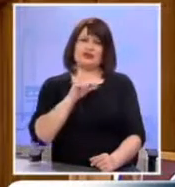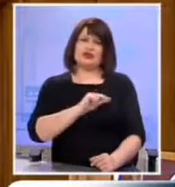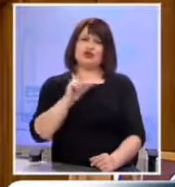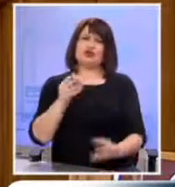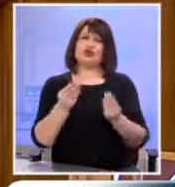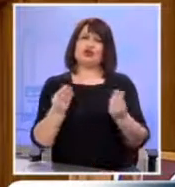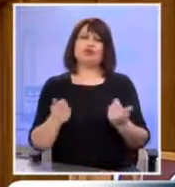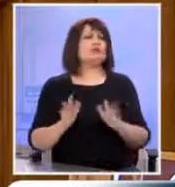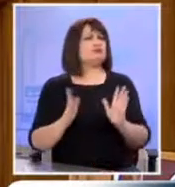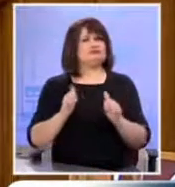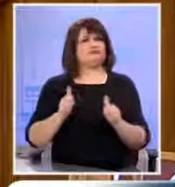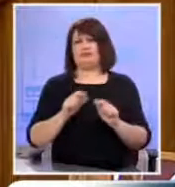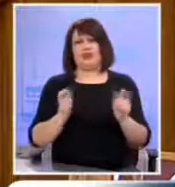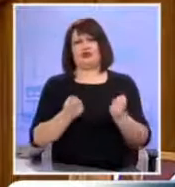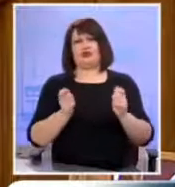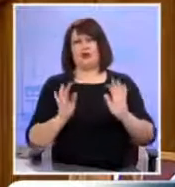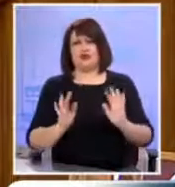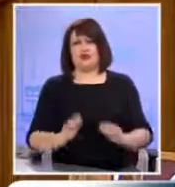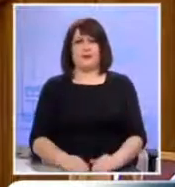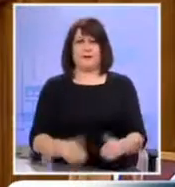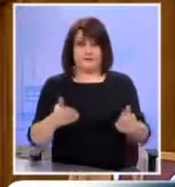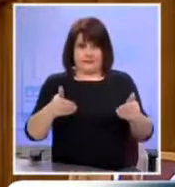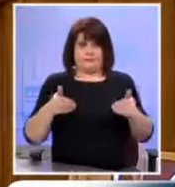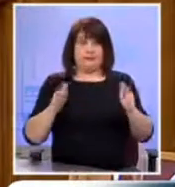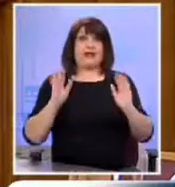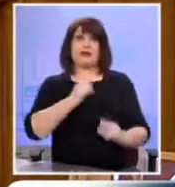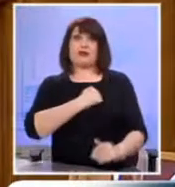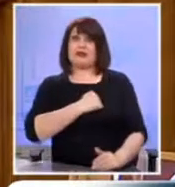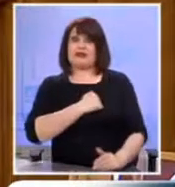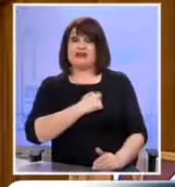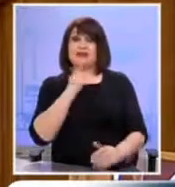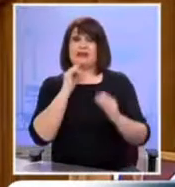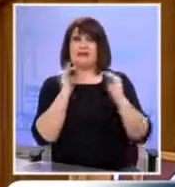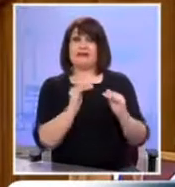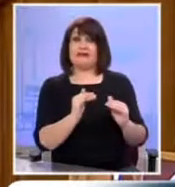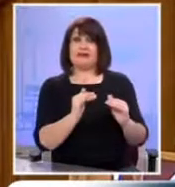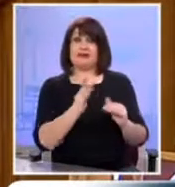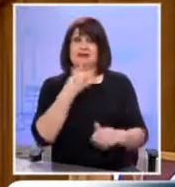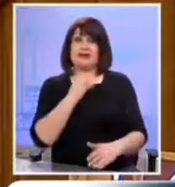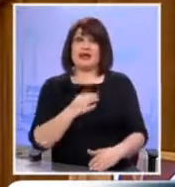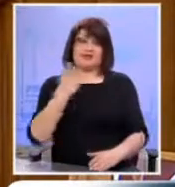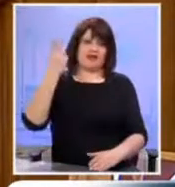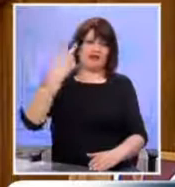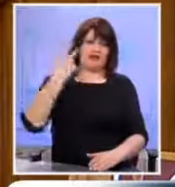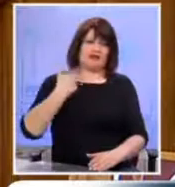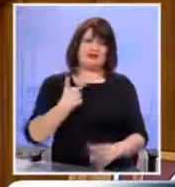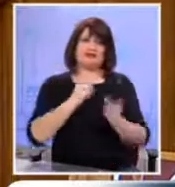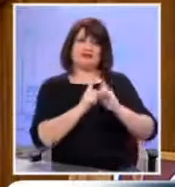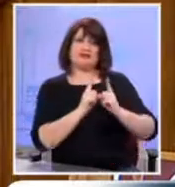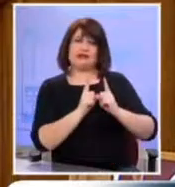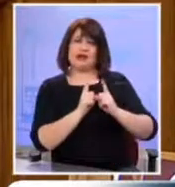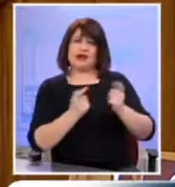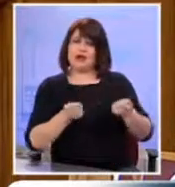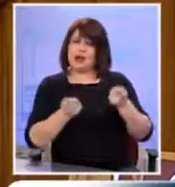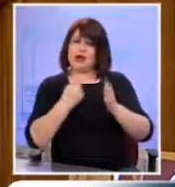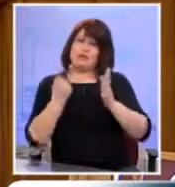σας. Δεν πρόκειται να κάνουμε βήμα πίσω στις αρχές μας και μην απαξιώνετε τη Συμφωνία Αρχών που